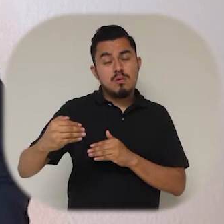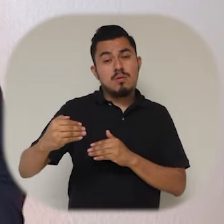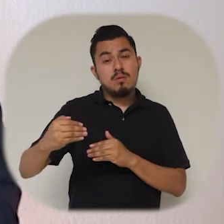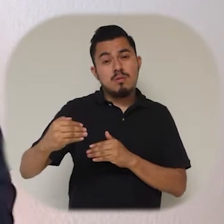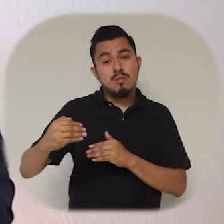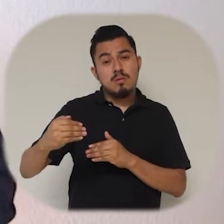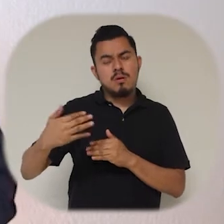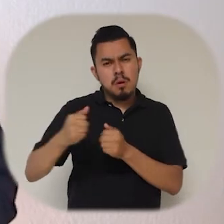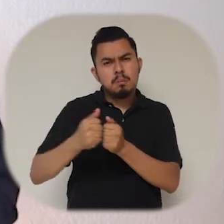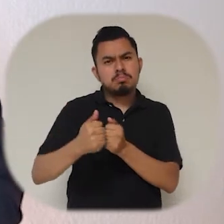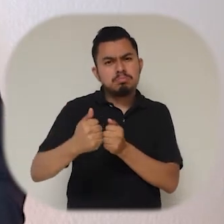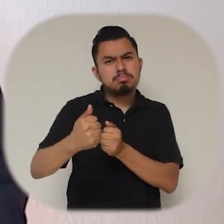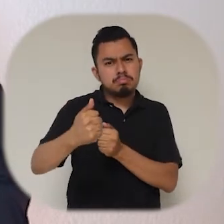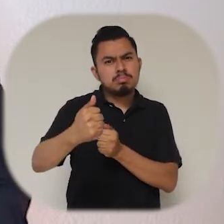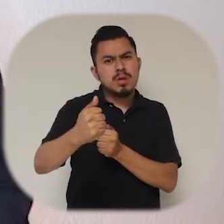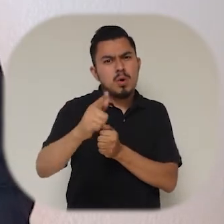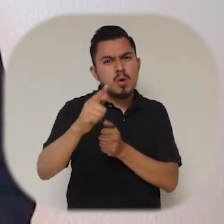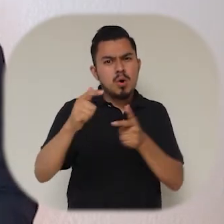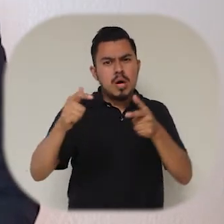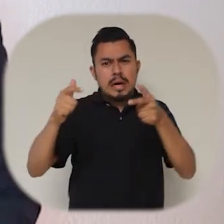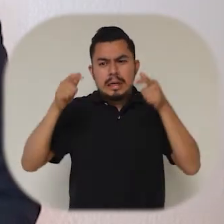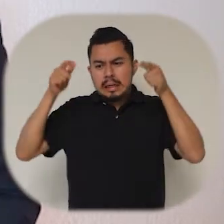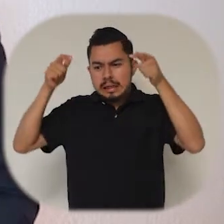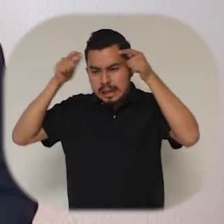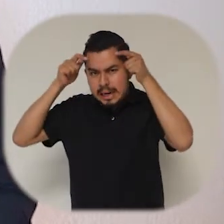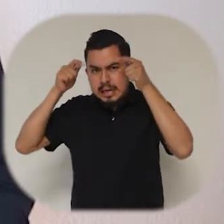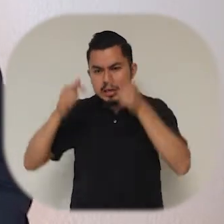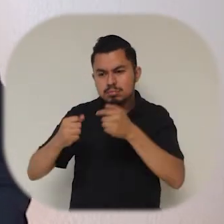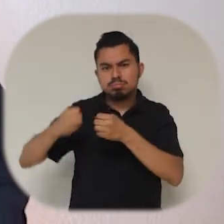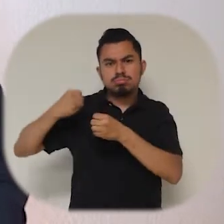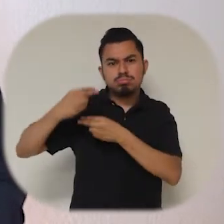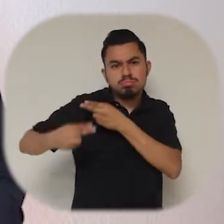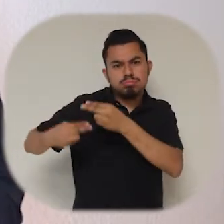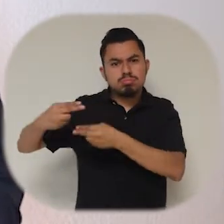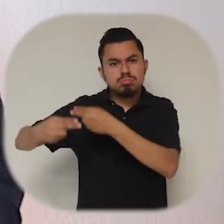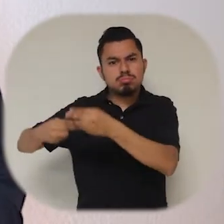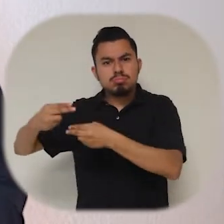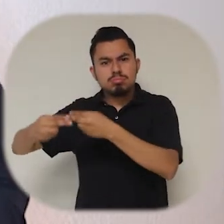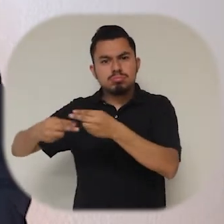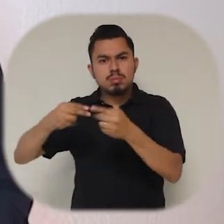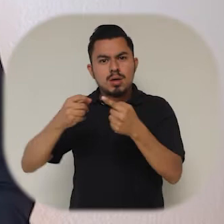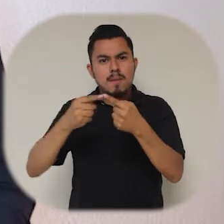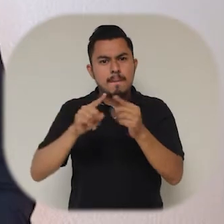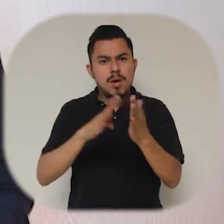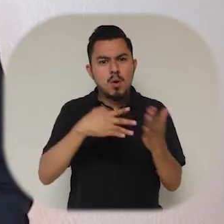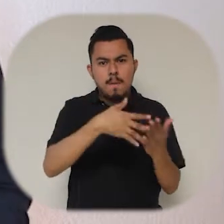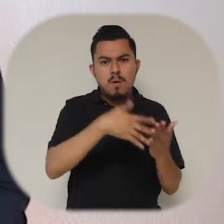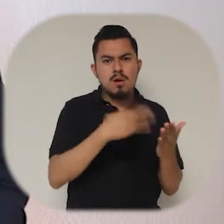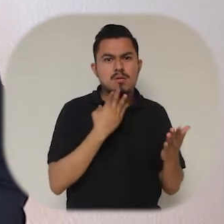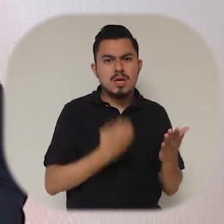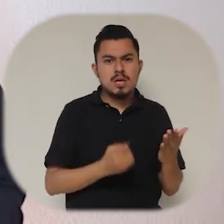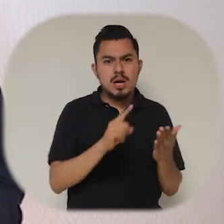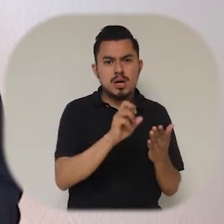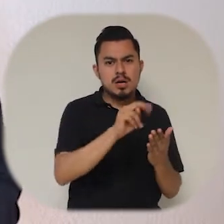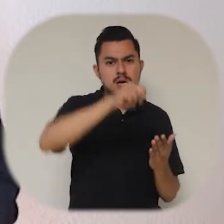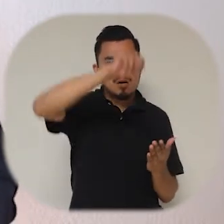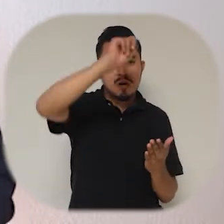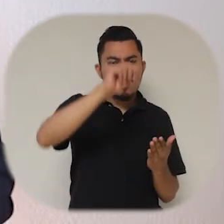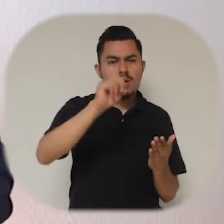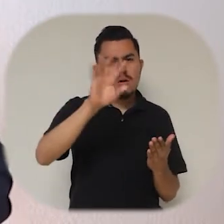반대로 북이스라엘은 BC 931년부터 BC 722년까지